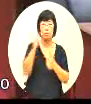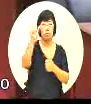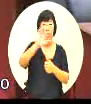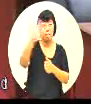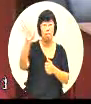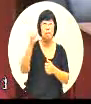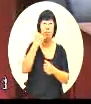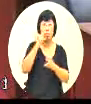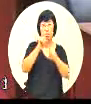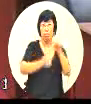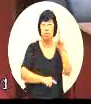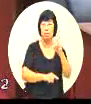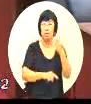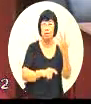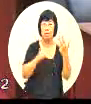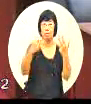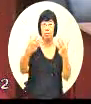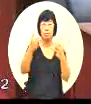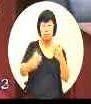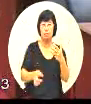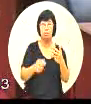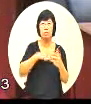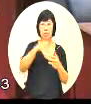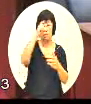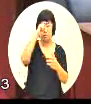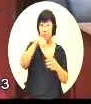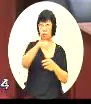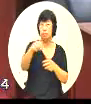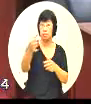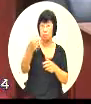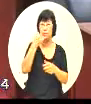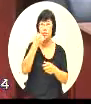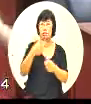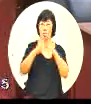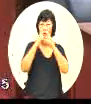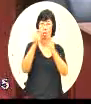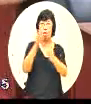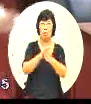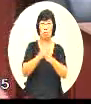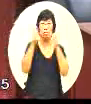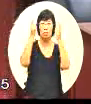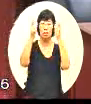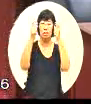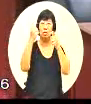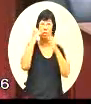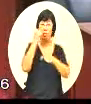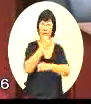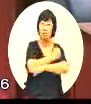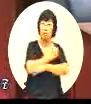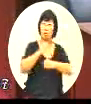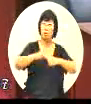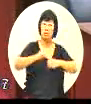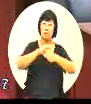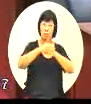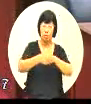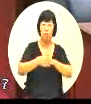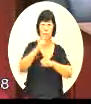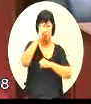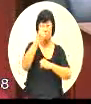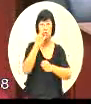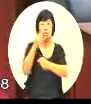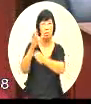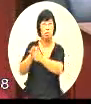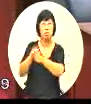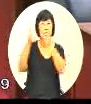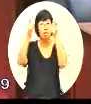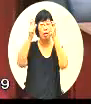了818亿。对我来讲，我也希望818亿回到高雄啊。对我来讲，如果劳健保不公，我也希望他补足高雄。但